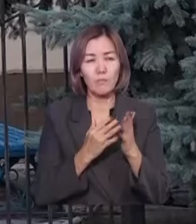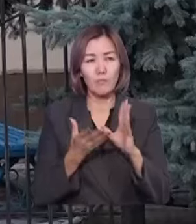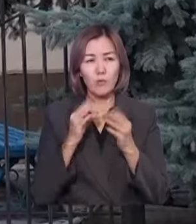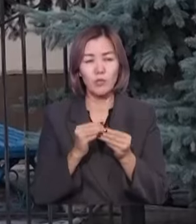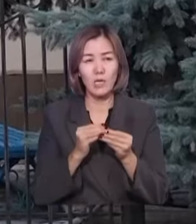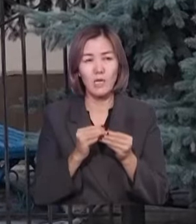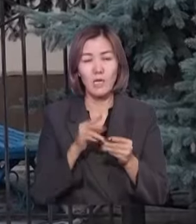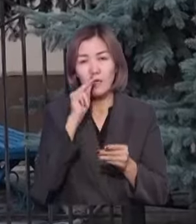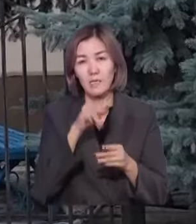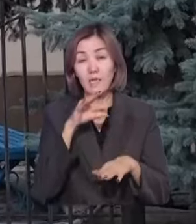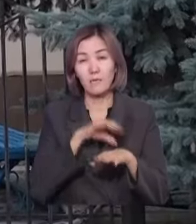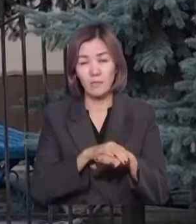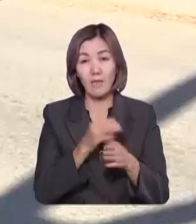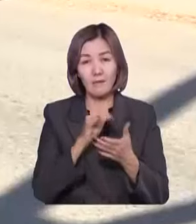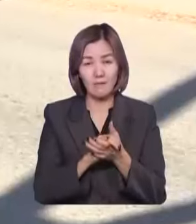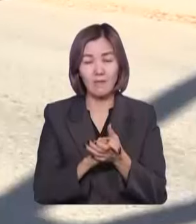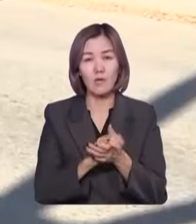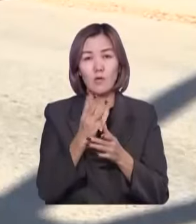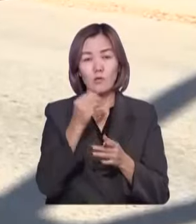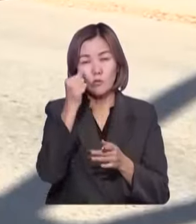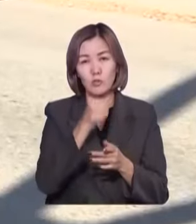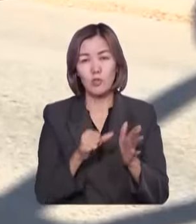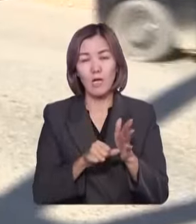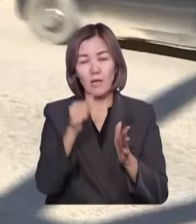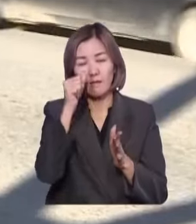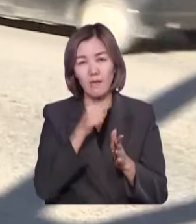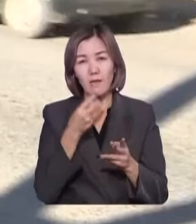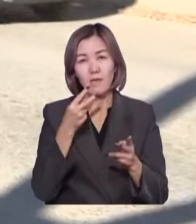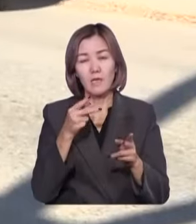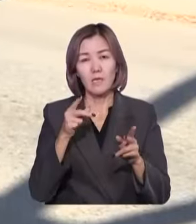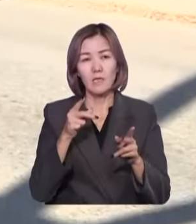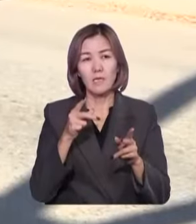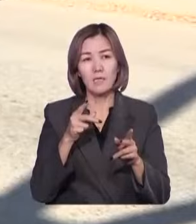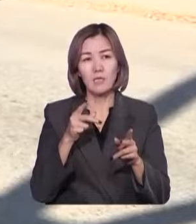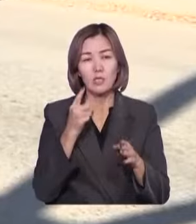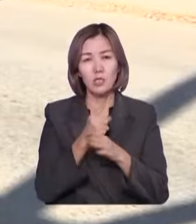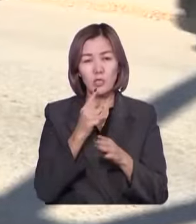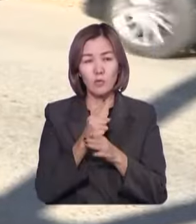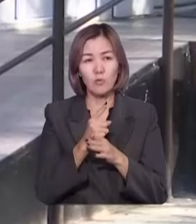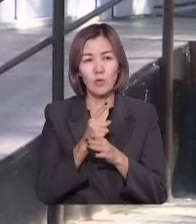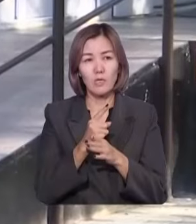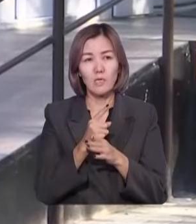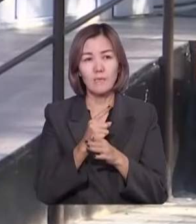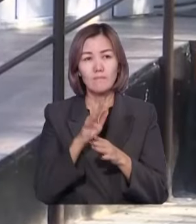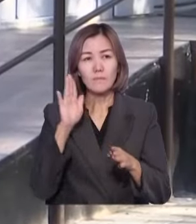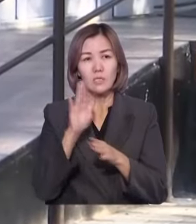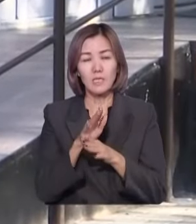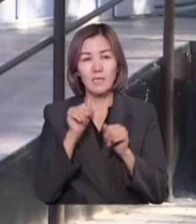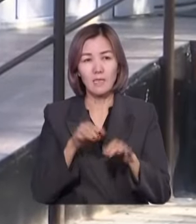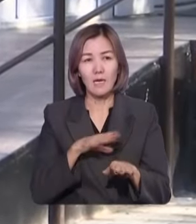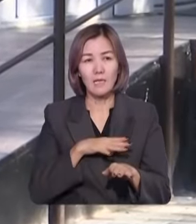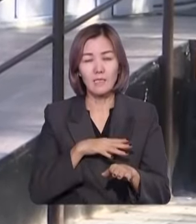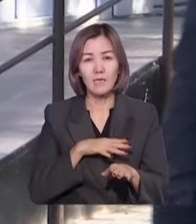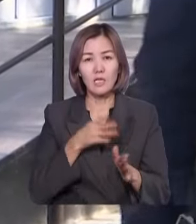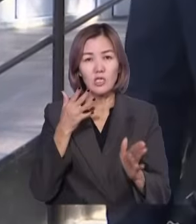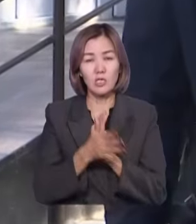бөлігімен кінәлі деп таныған. Оған 3 жыл 6 ай бас бостандығынан шектеу туралы жаза тағайындалды. Сонымен қатар